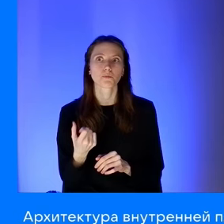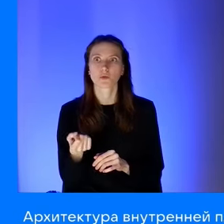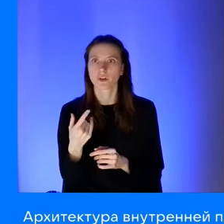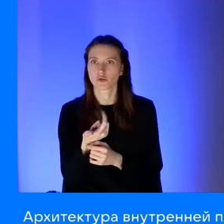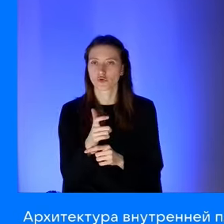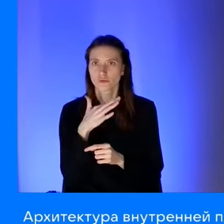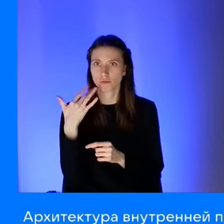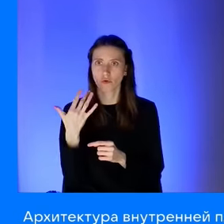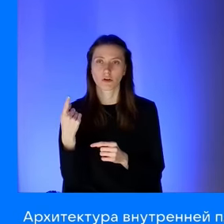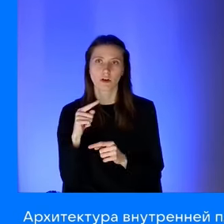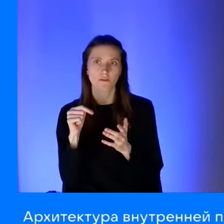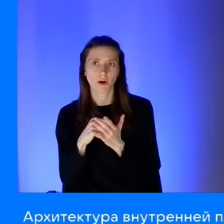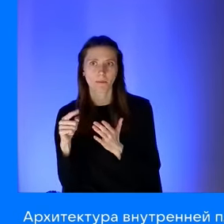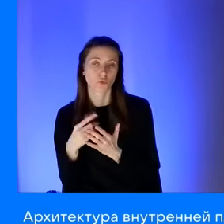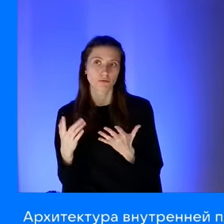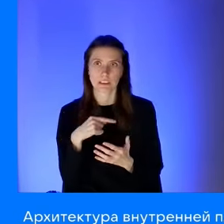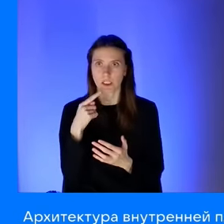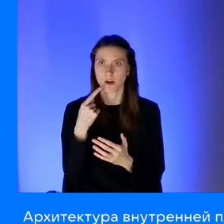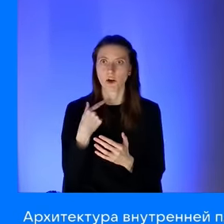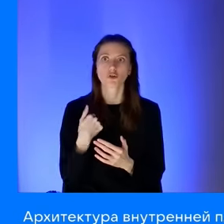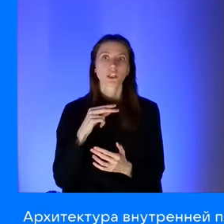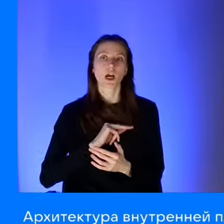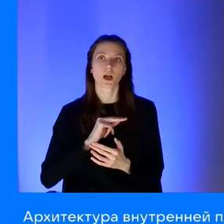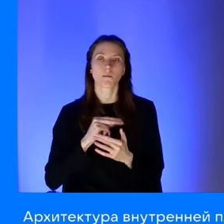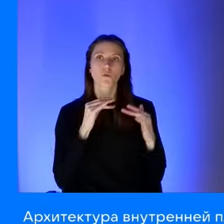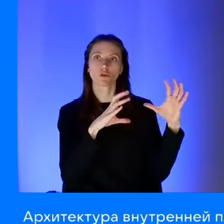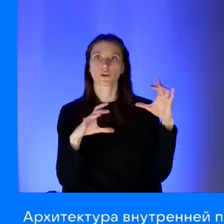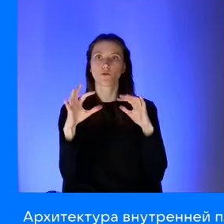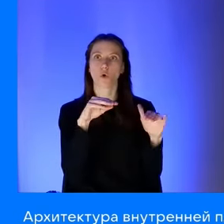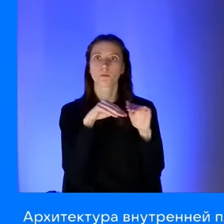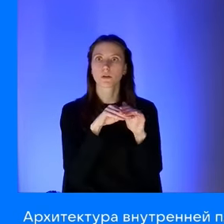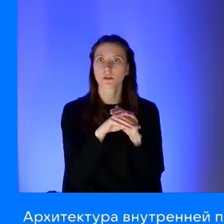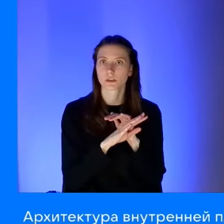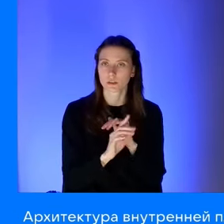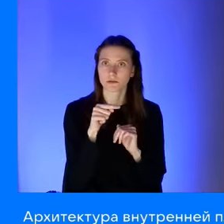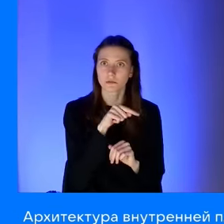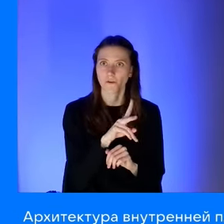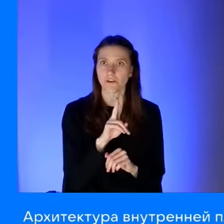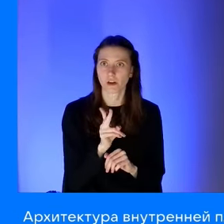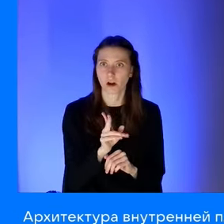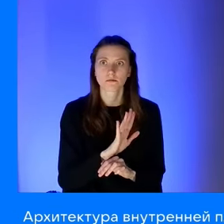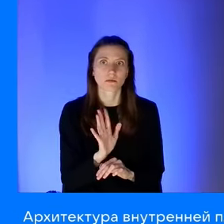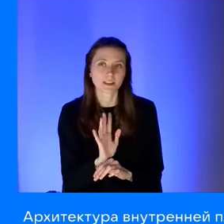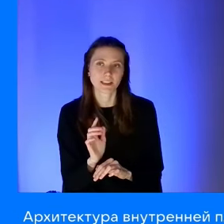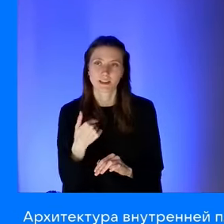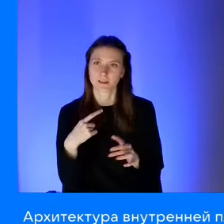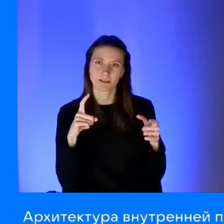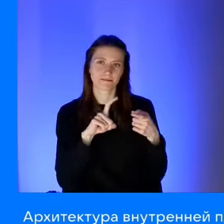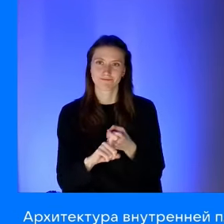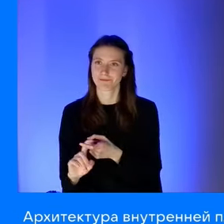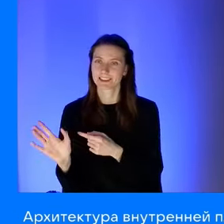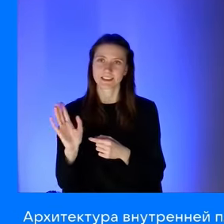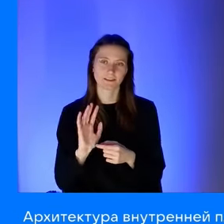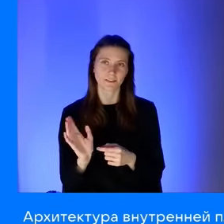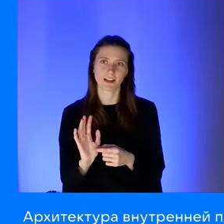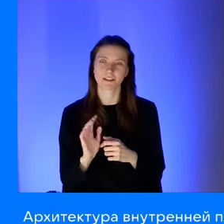говоришь Я работаю в ВК В облаки о ВК Cloud точно Но на самом деле нет здесь вот это разграничение присутствует Несмотря